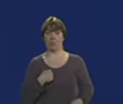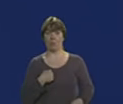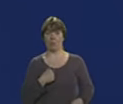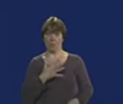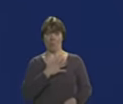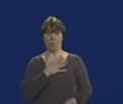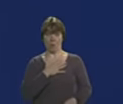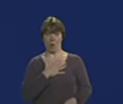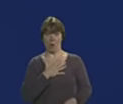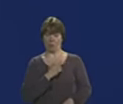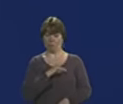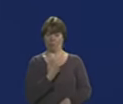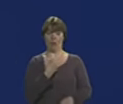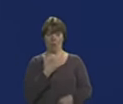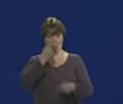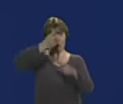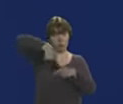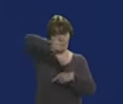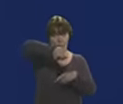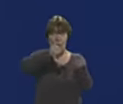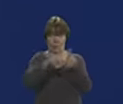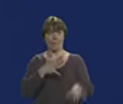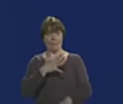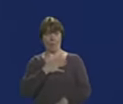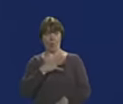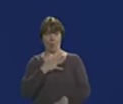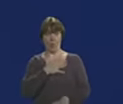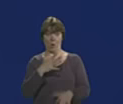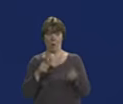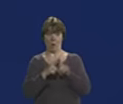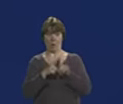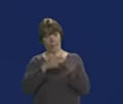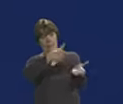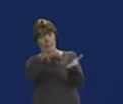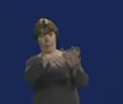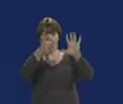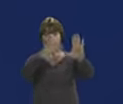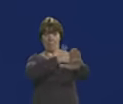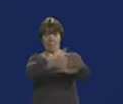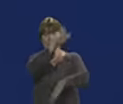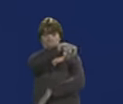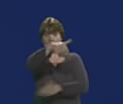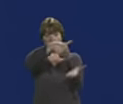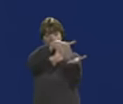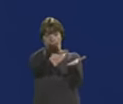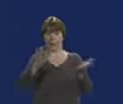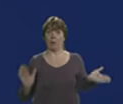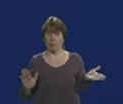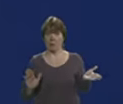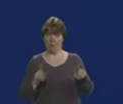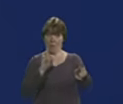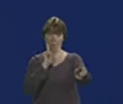pour moi, et pour moi seulement, pour vous et pour moi. On sort 6,5 millions de Français parce qu'ils ont